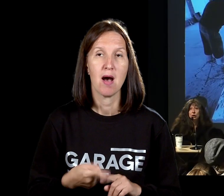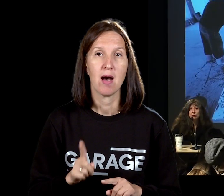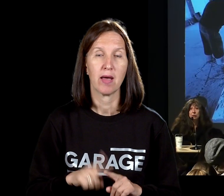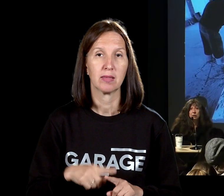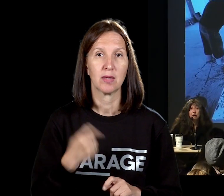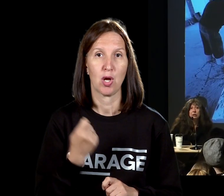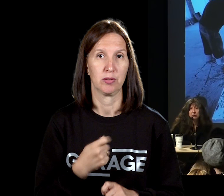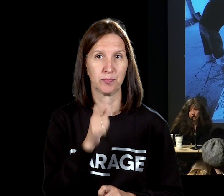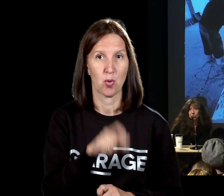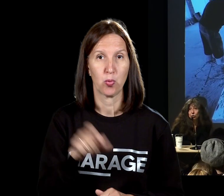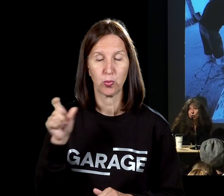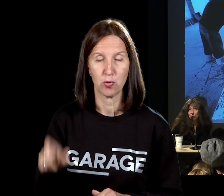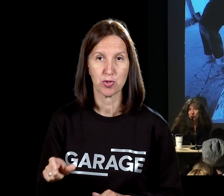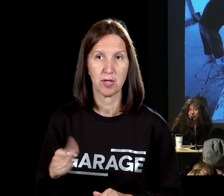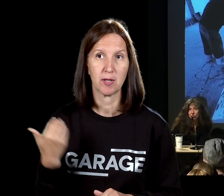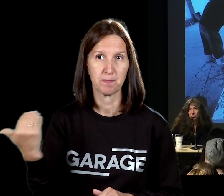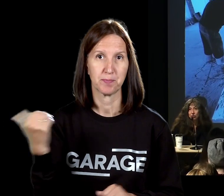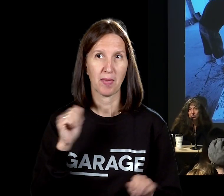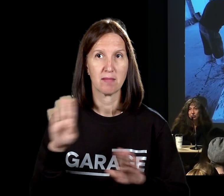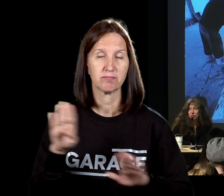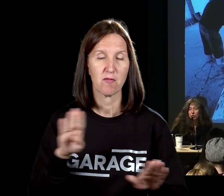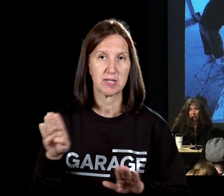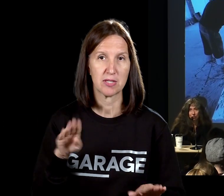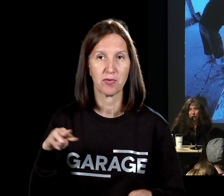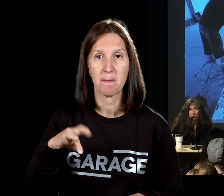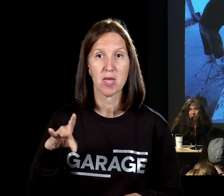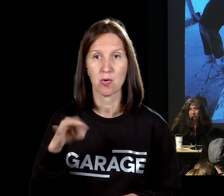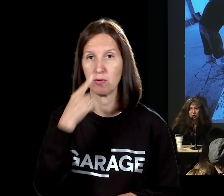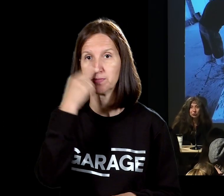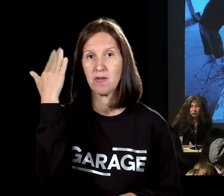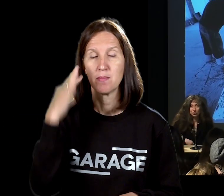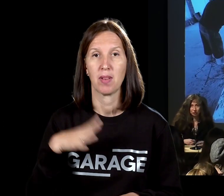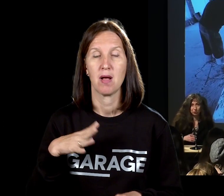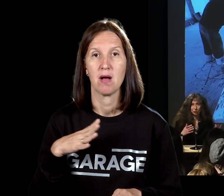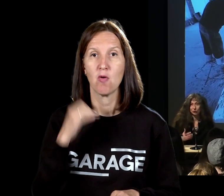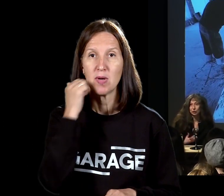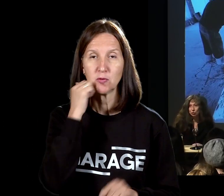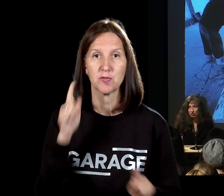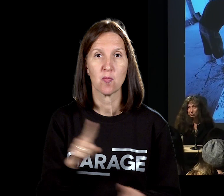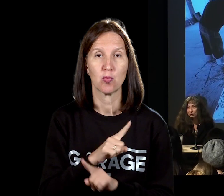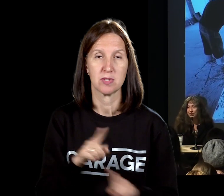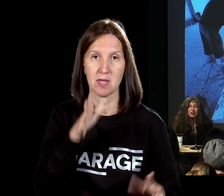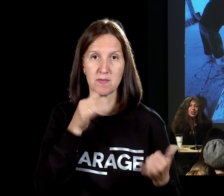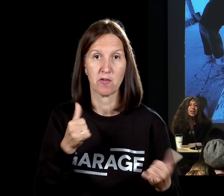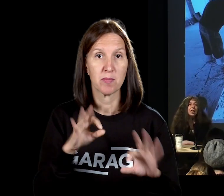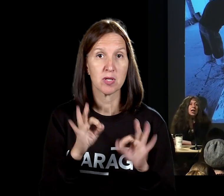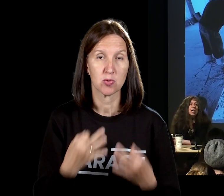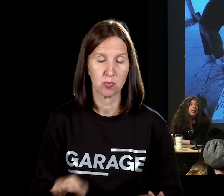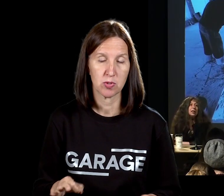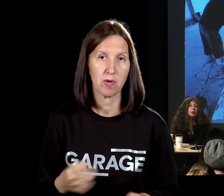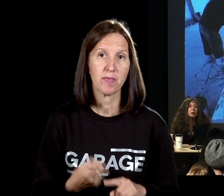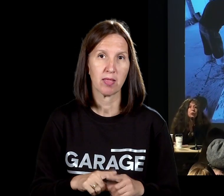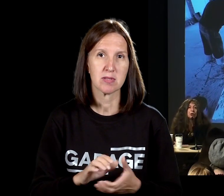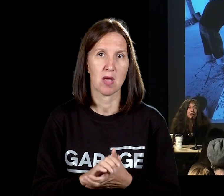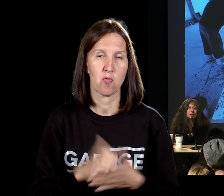художники, которые... И выставка Миро тоже не так давно была в Московском музее современного искусства. То есть это, в общем, очень знакомые нам персонажи.